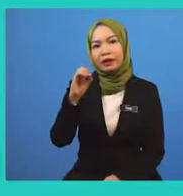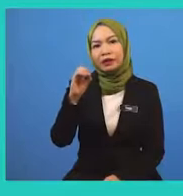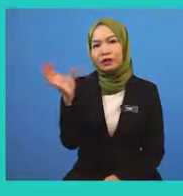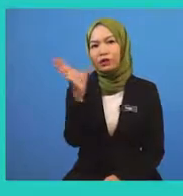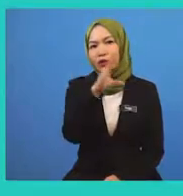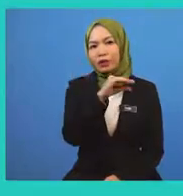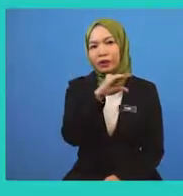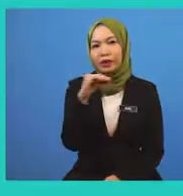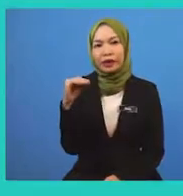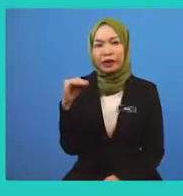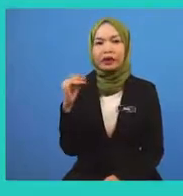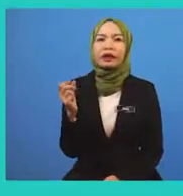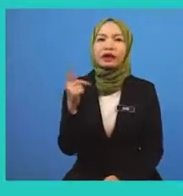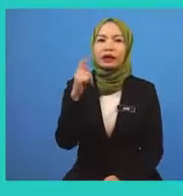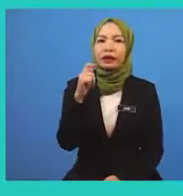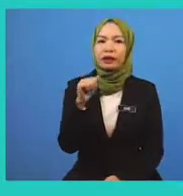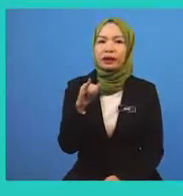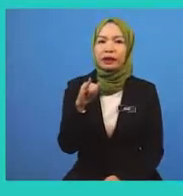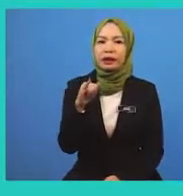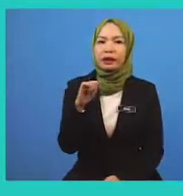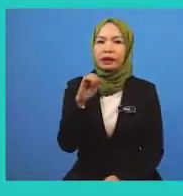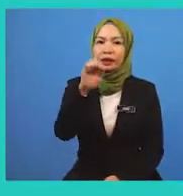balas endotermik.